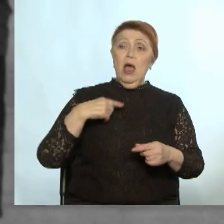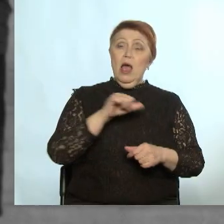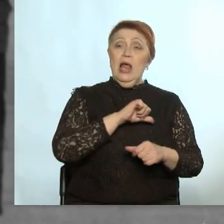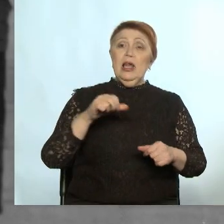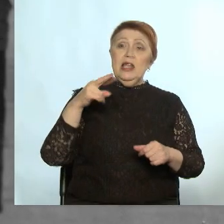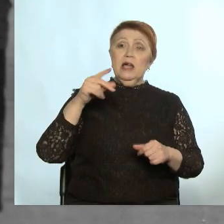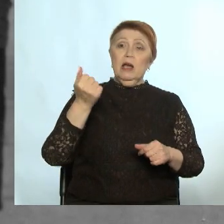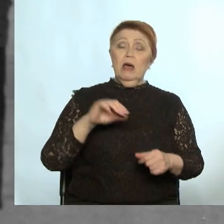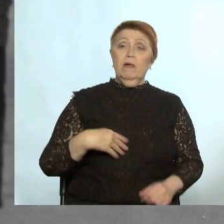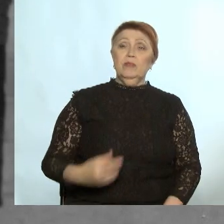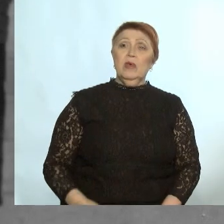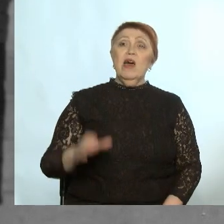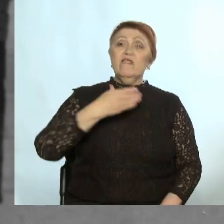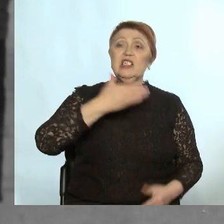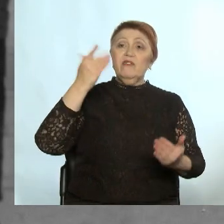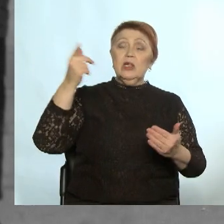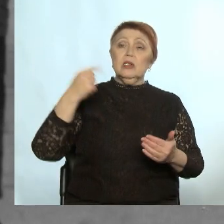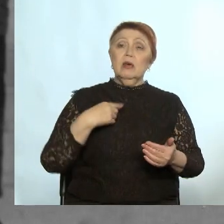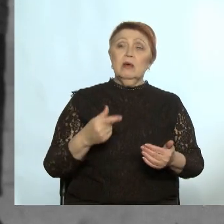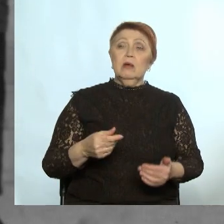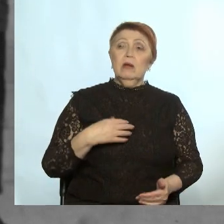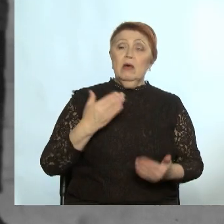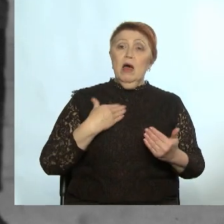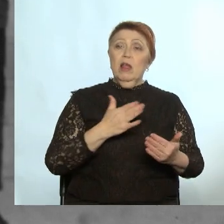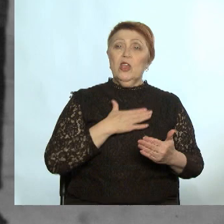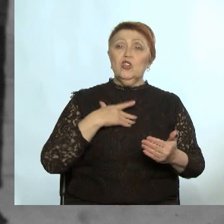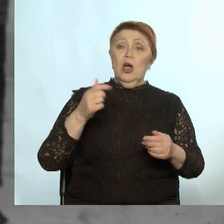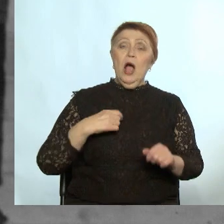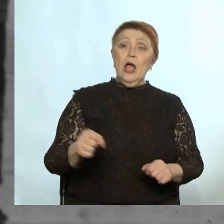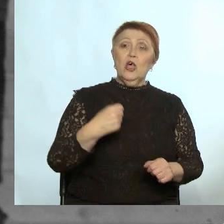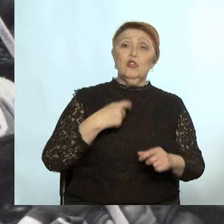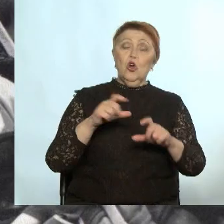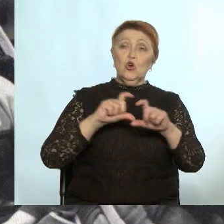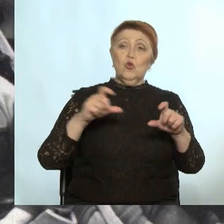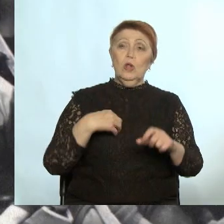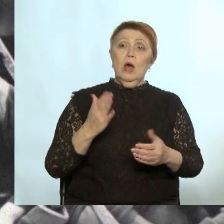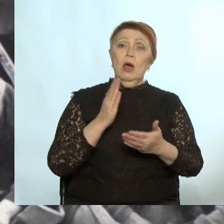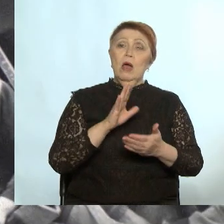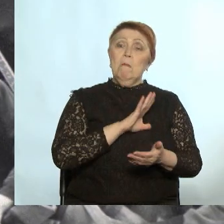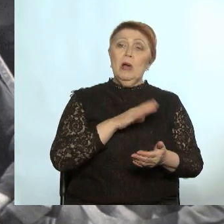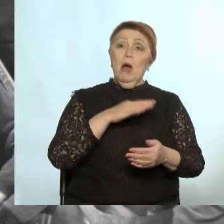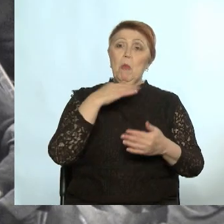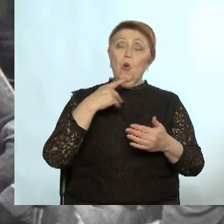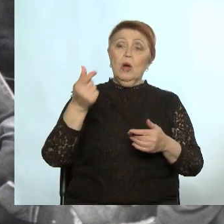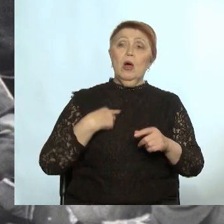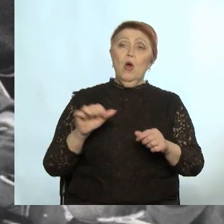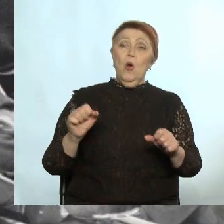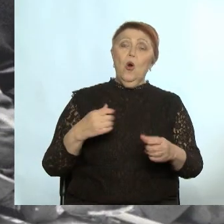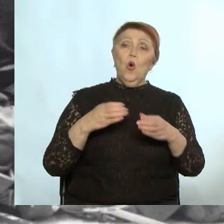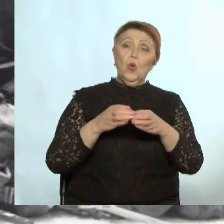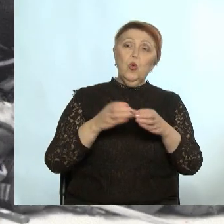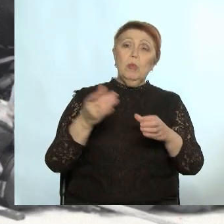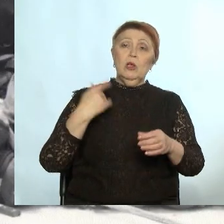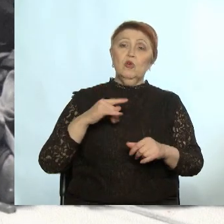В советское время, если было у нас раньше, помимо нашей хоккейной школы из Хабаровска, да, было много клубов небольших,